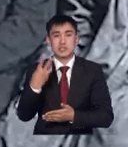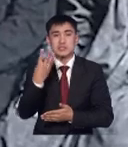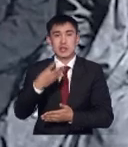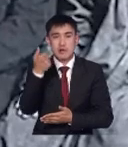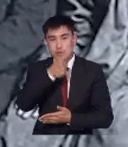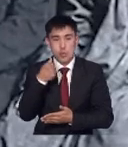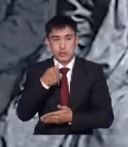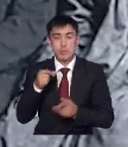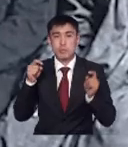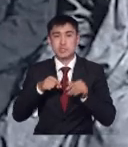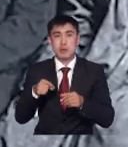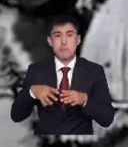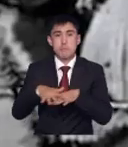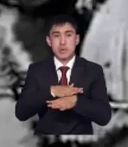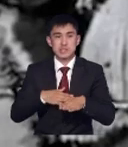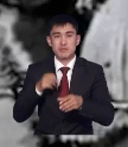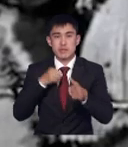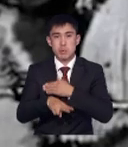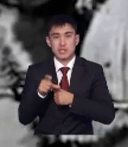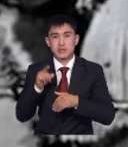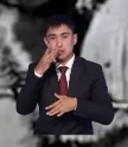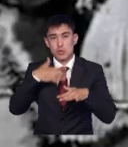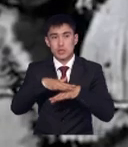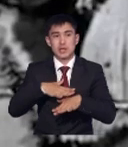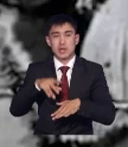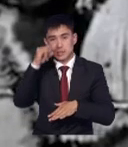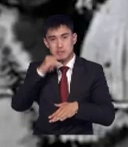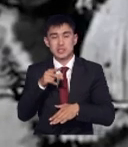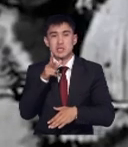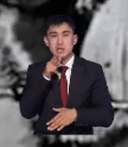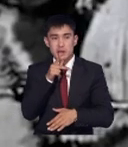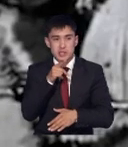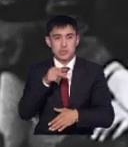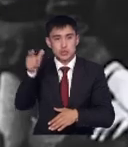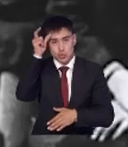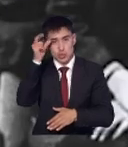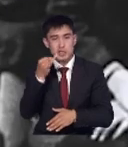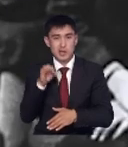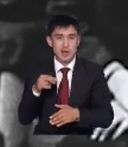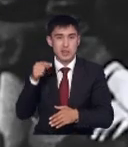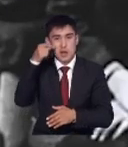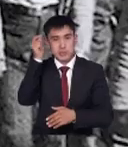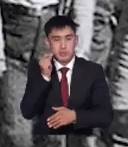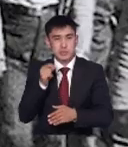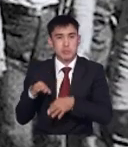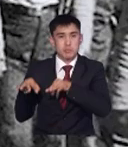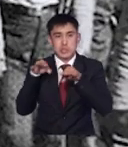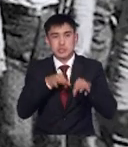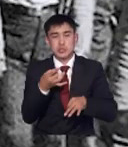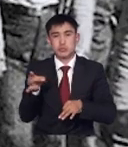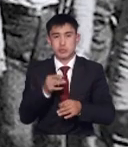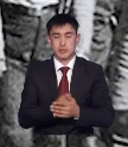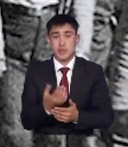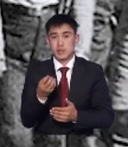годы пришлись и массовые депортации целых народов Казахстан. Сотни тысяч корейцев, турок, иранцев, курдов и азербайджанцев были переселены в